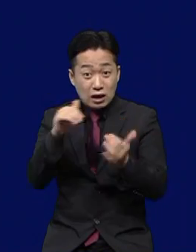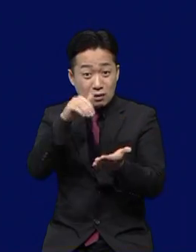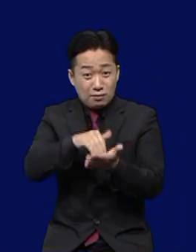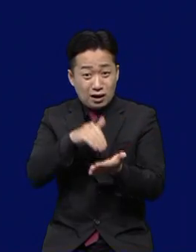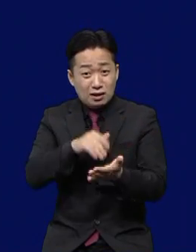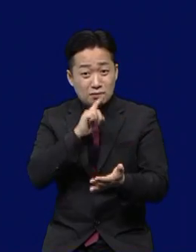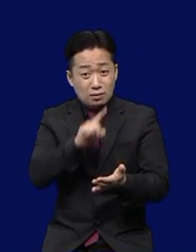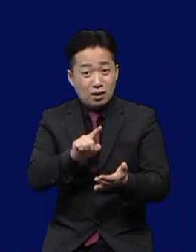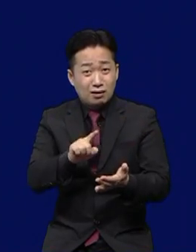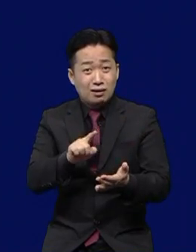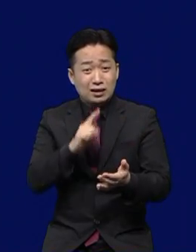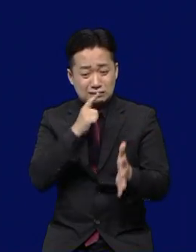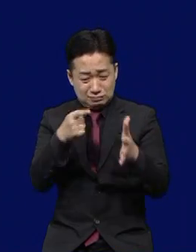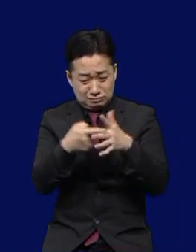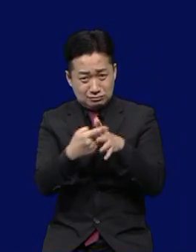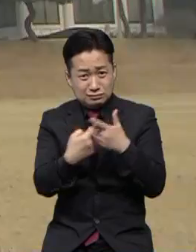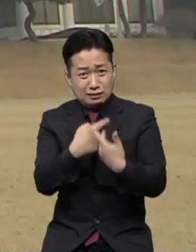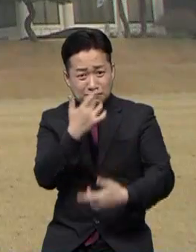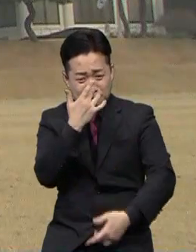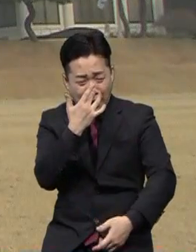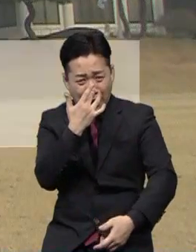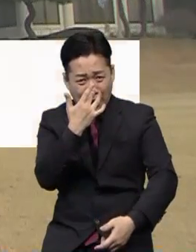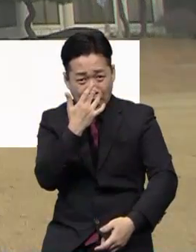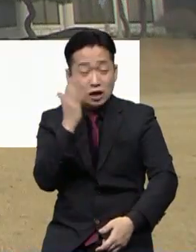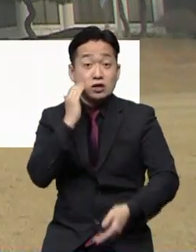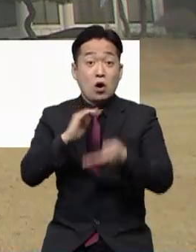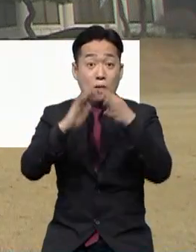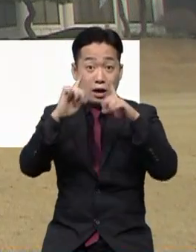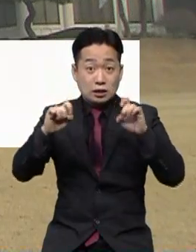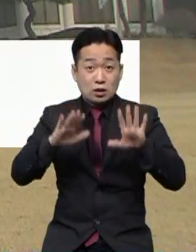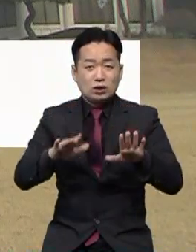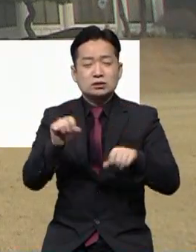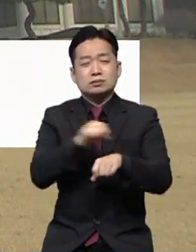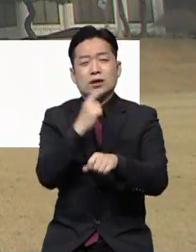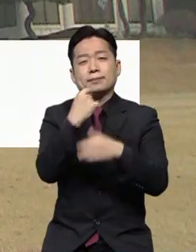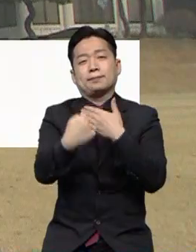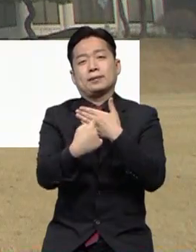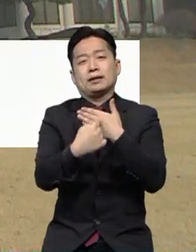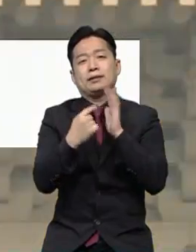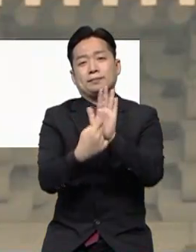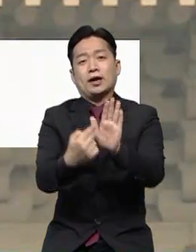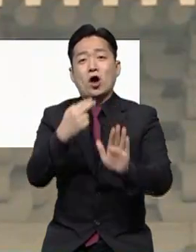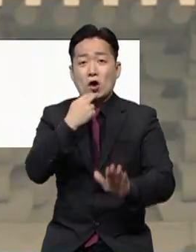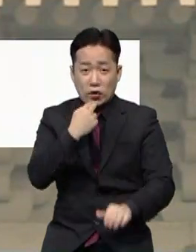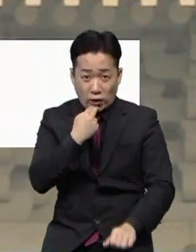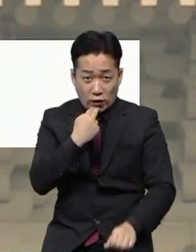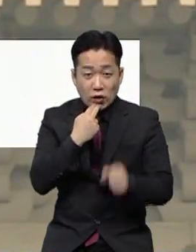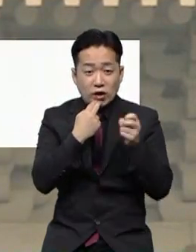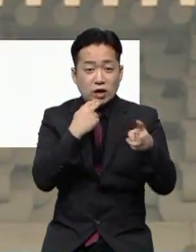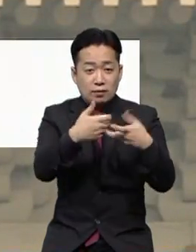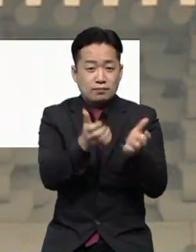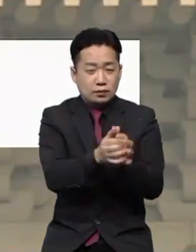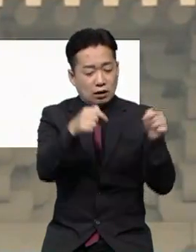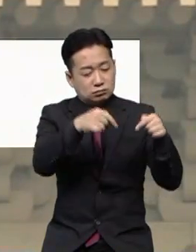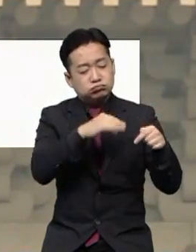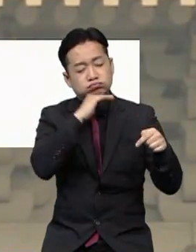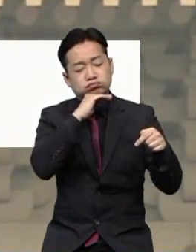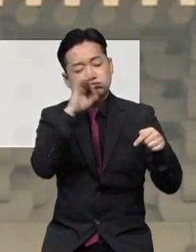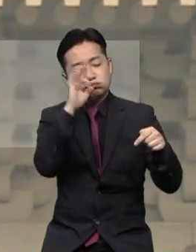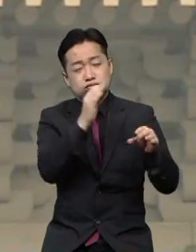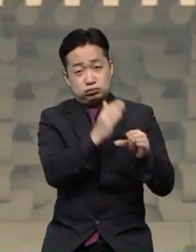반성하란 말이 무슨 말이냐고 따졌습니다. 청와대는 오늘도 별다른 반응을 내지 않았는데 여당 논의를 지켜보는